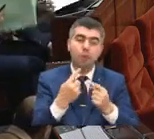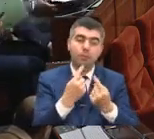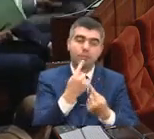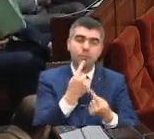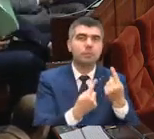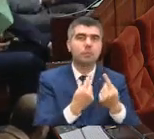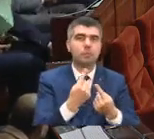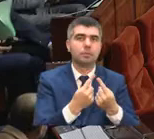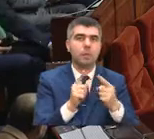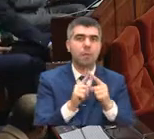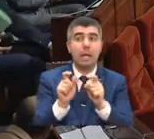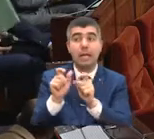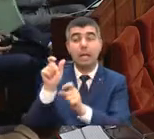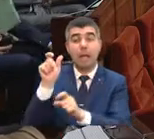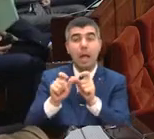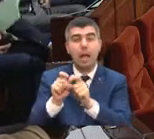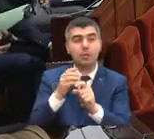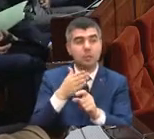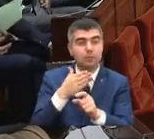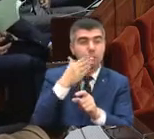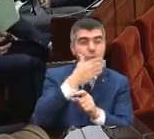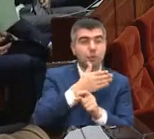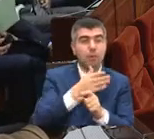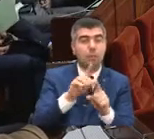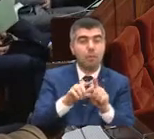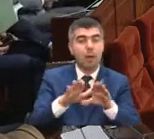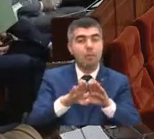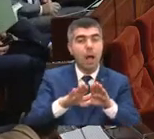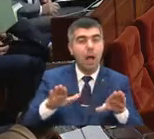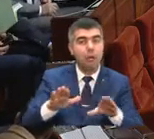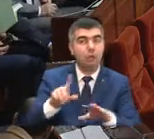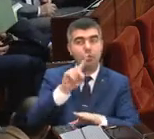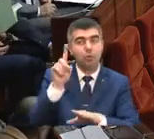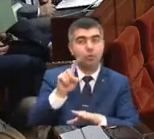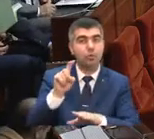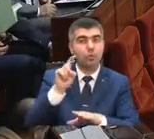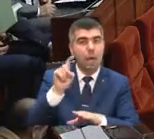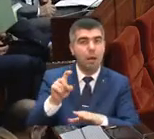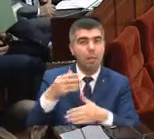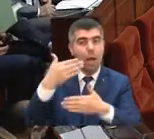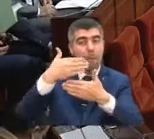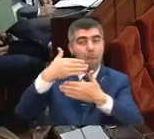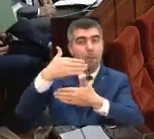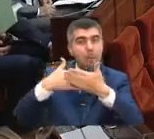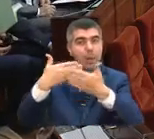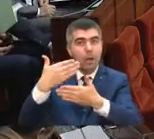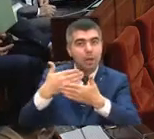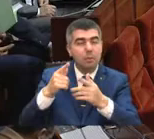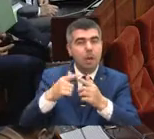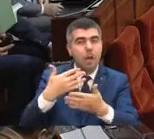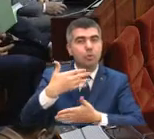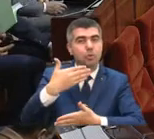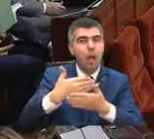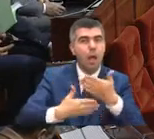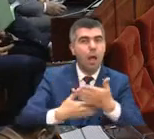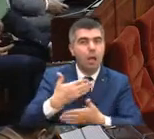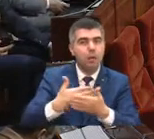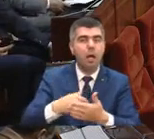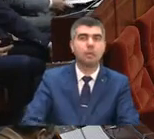تخدم تاخذ اراضي جماعيه باش دير فيها مشاريع وتتبني هذه على شهادات